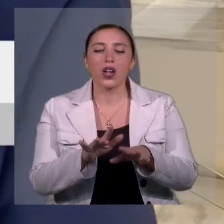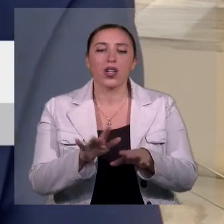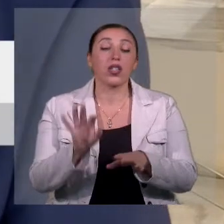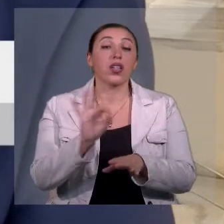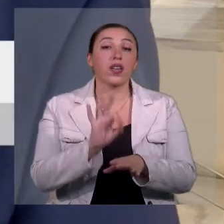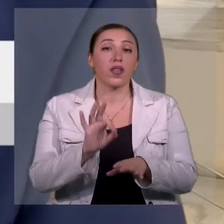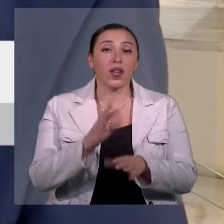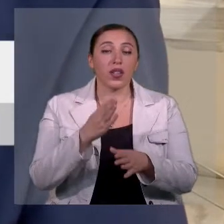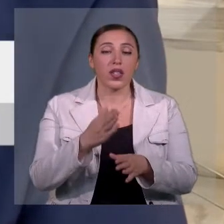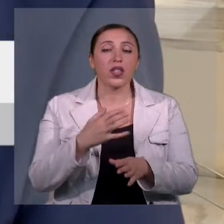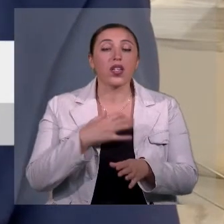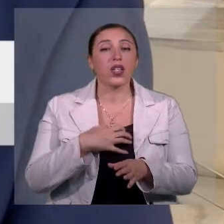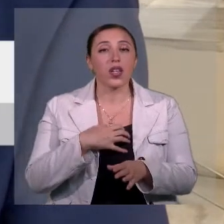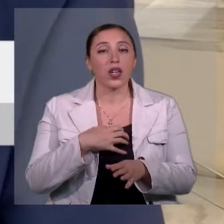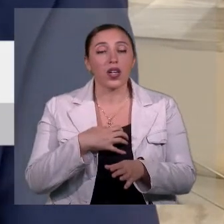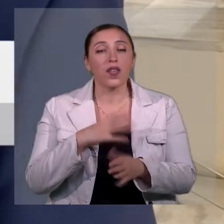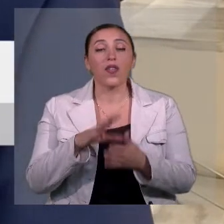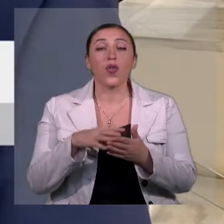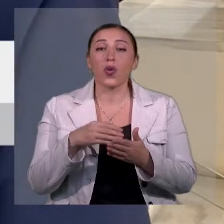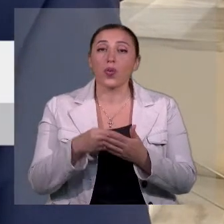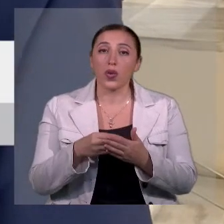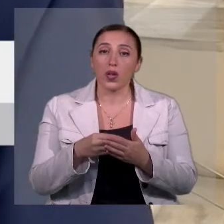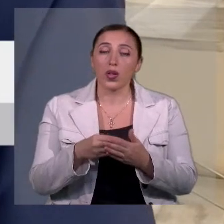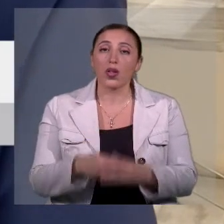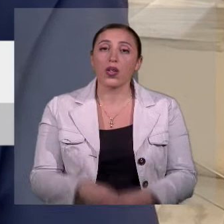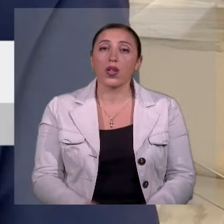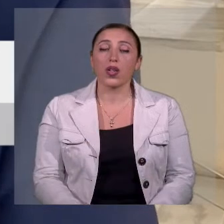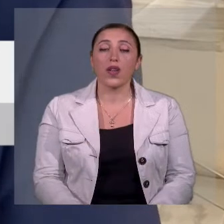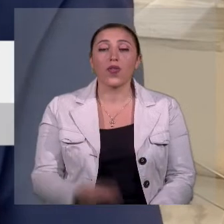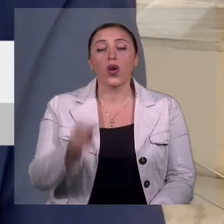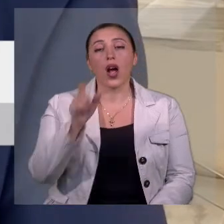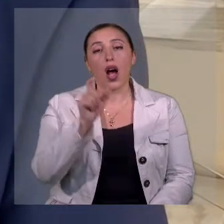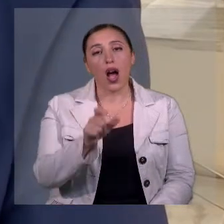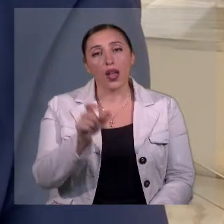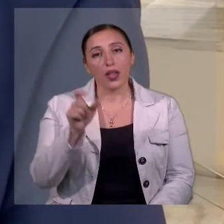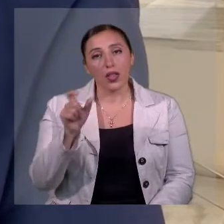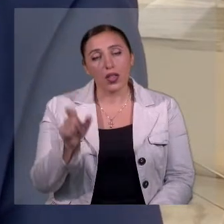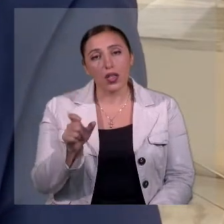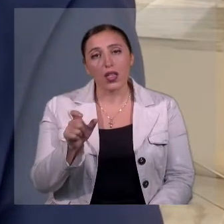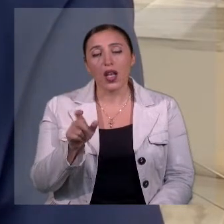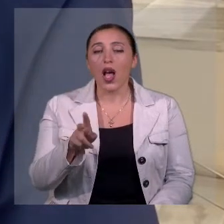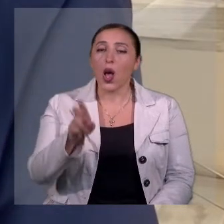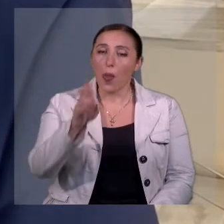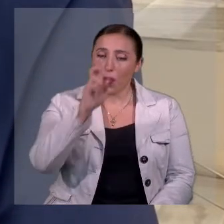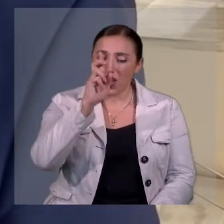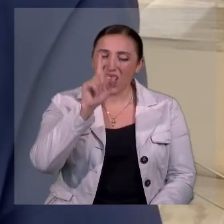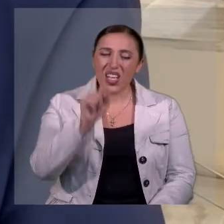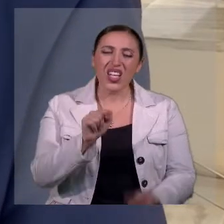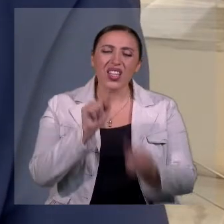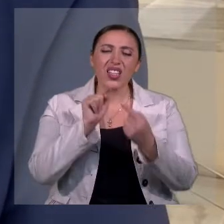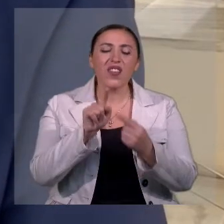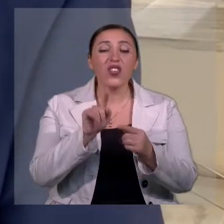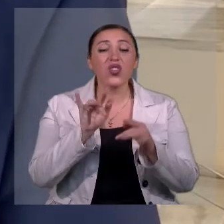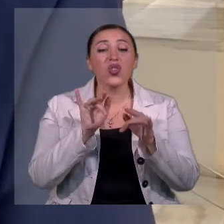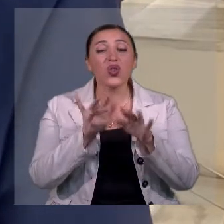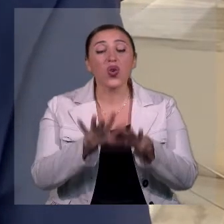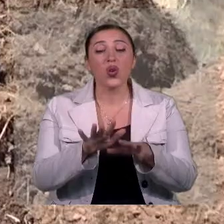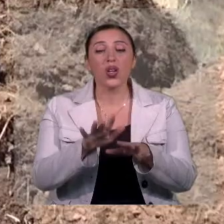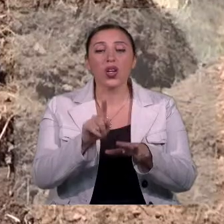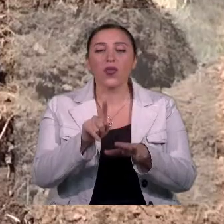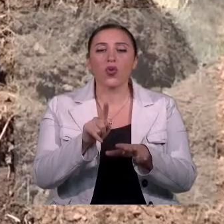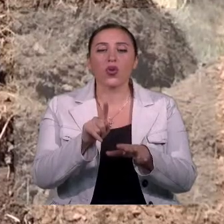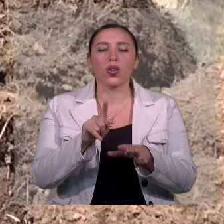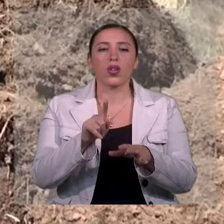իրականացնելուն, հնարավոր հիմքեր ստեղծելուն, որպեսզի անձինք պետականության դեմ ուղղված գործողություններ